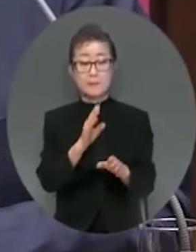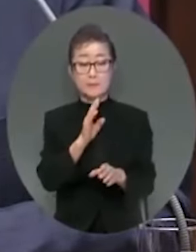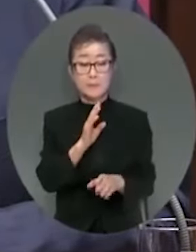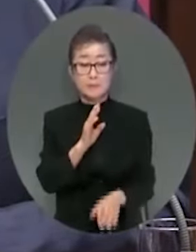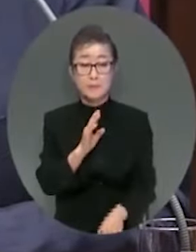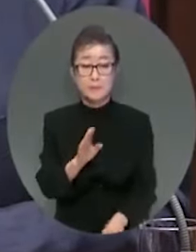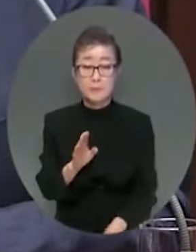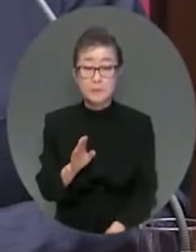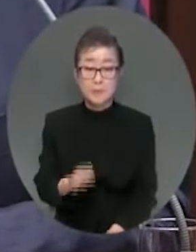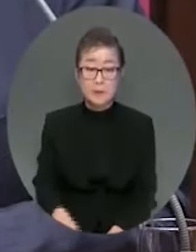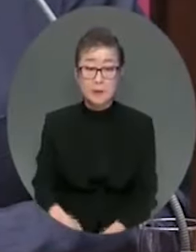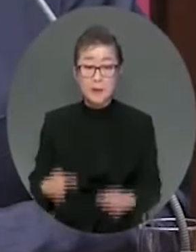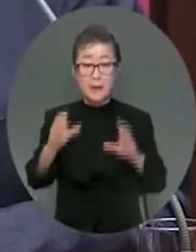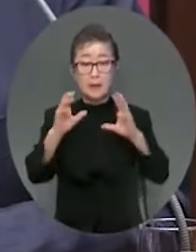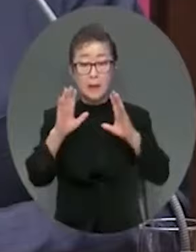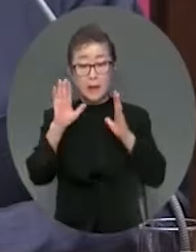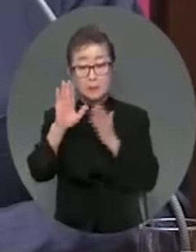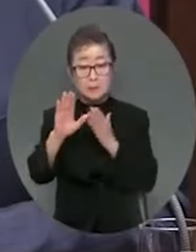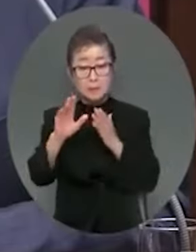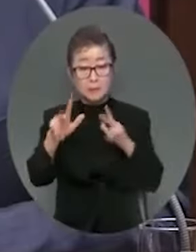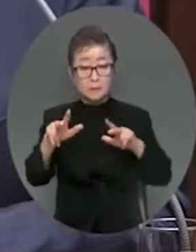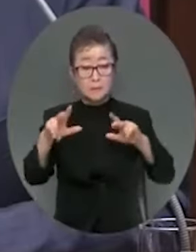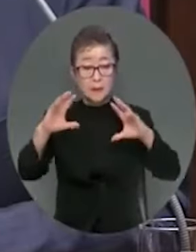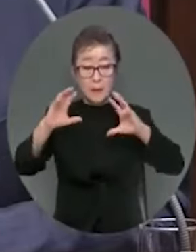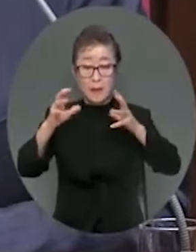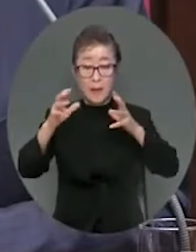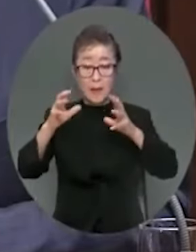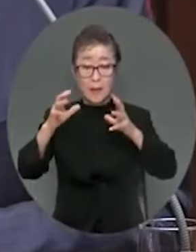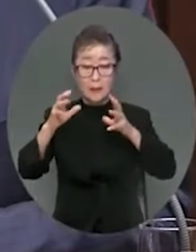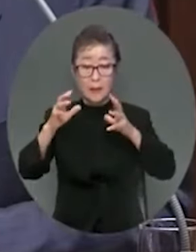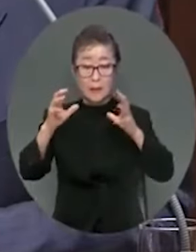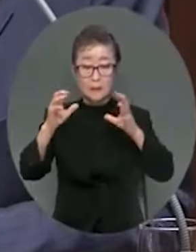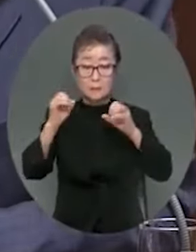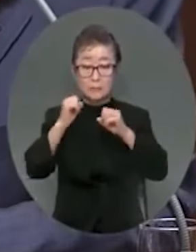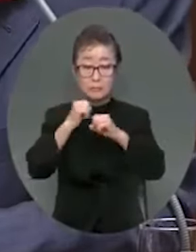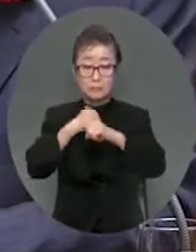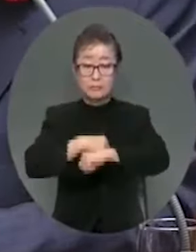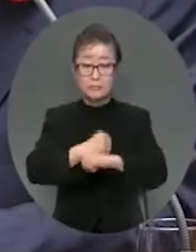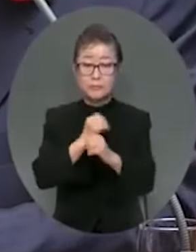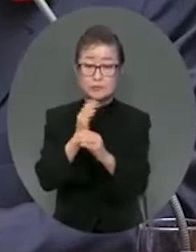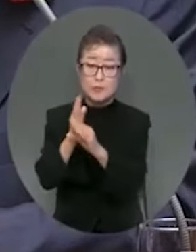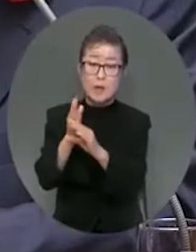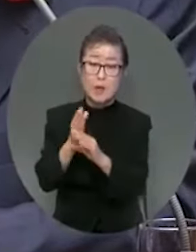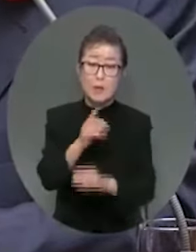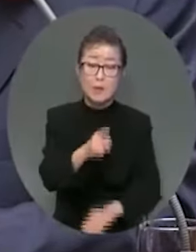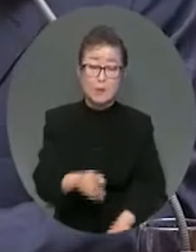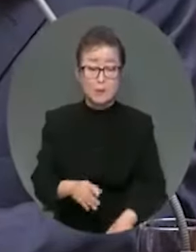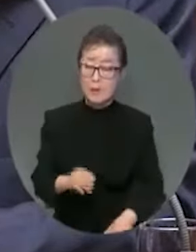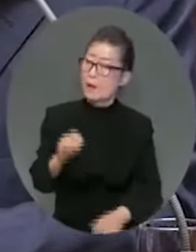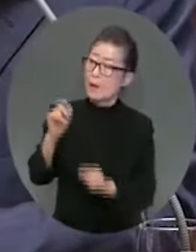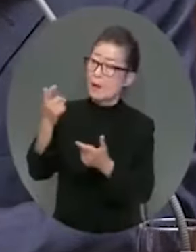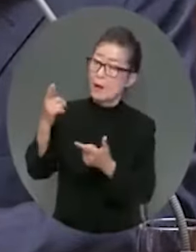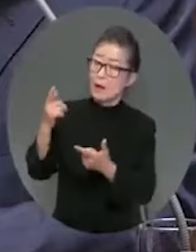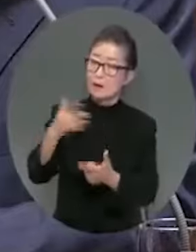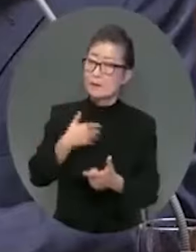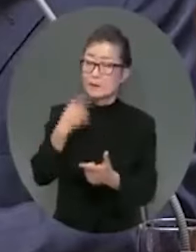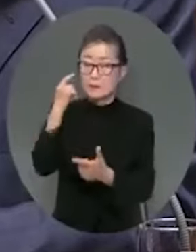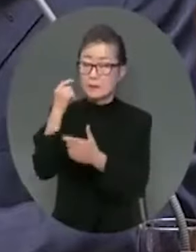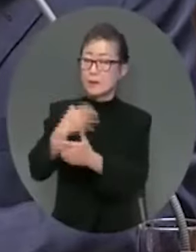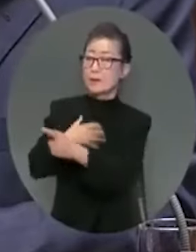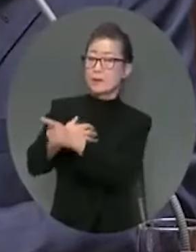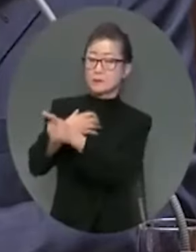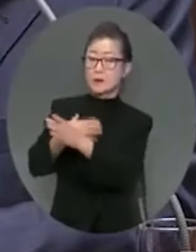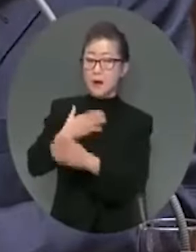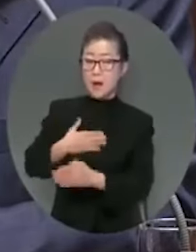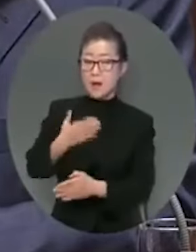보셨어요? 네. 나라가 망해가고 있어요. 저는 그렇게 생각하지 않습니다. 자, 의원님의 걱정과 충정